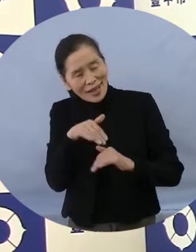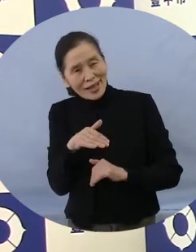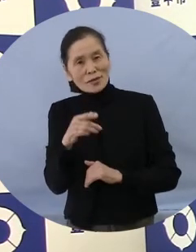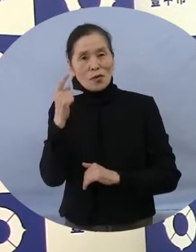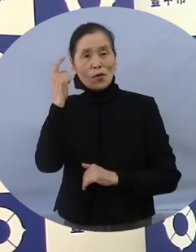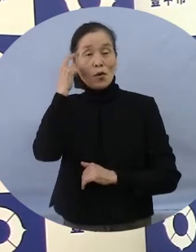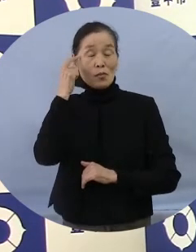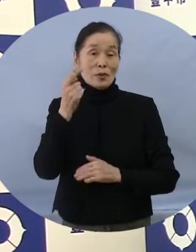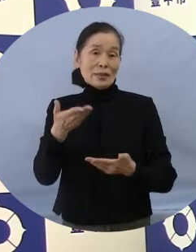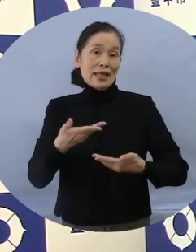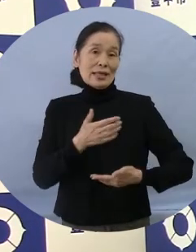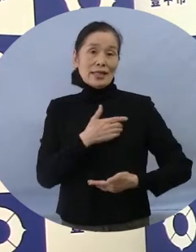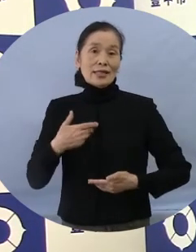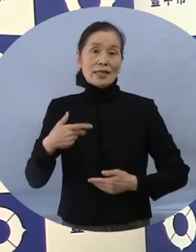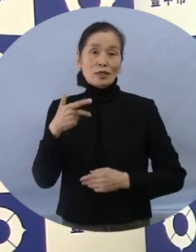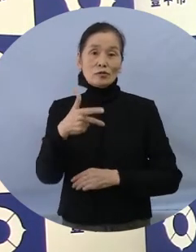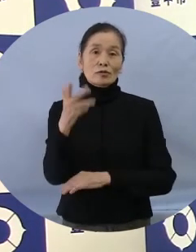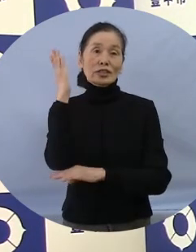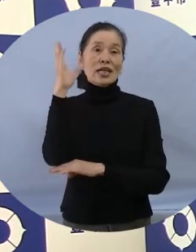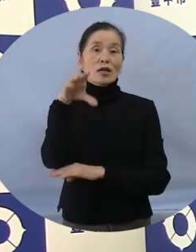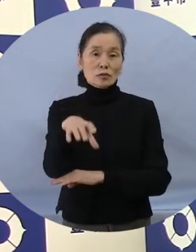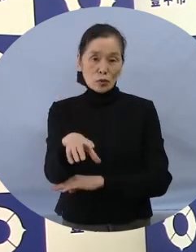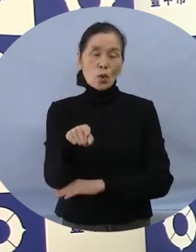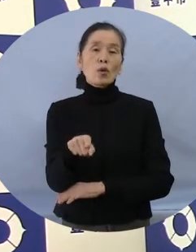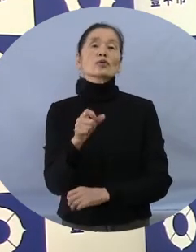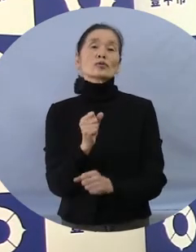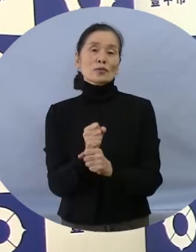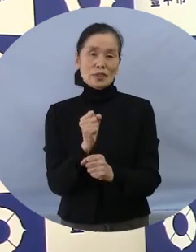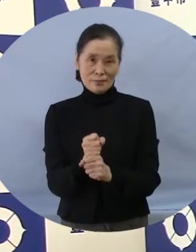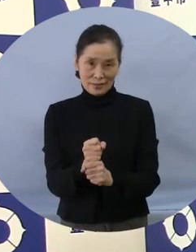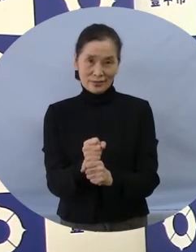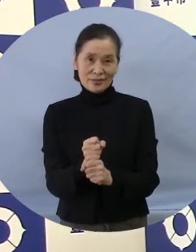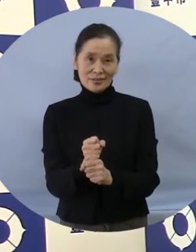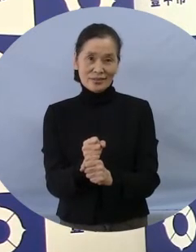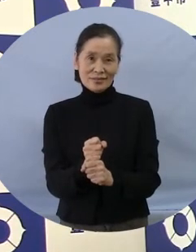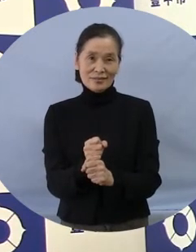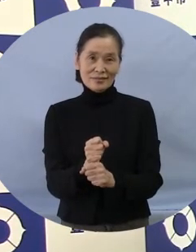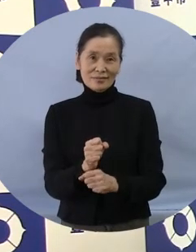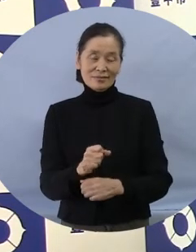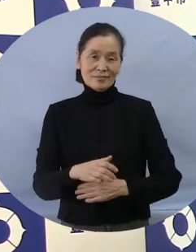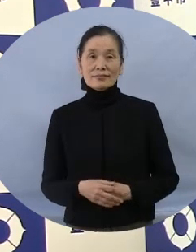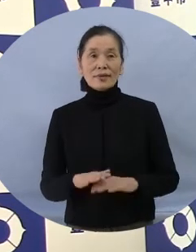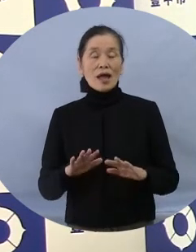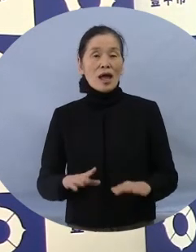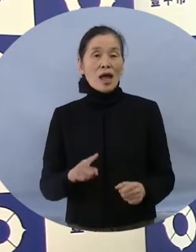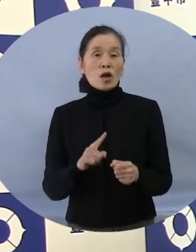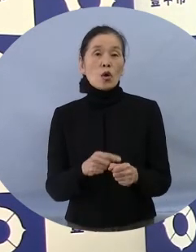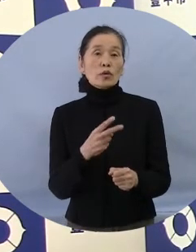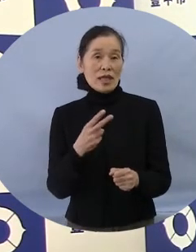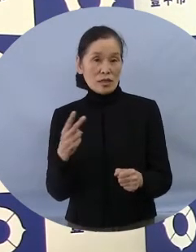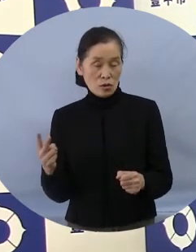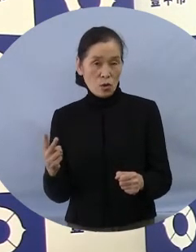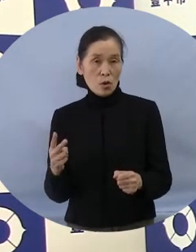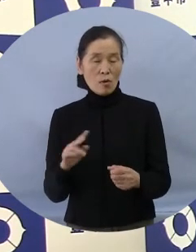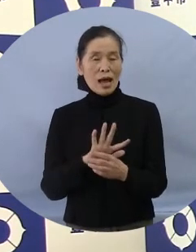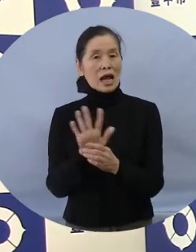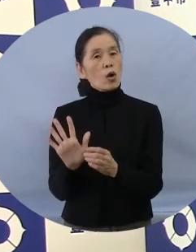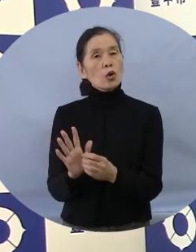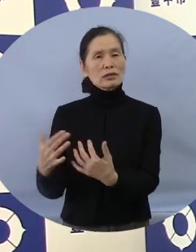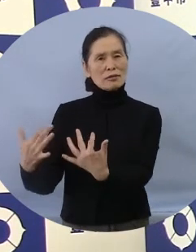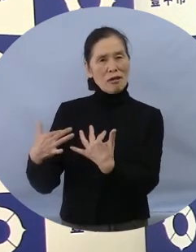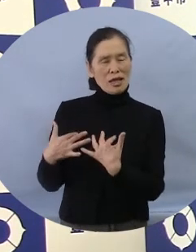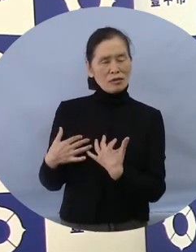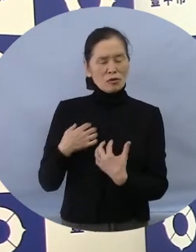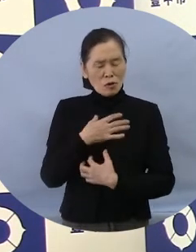ける市役所を作ります。今年度はコロナによって苦しい生活を余儀